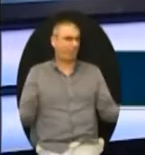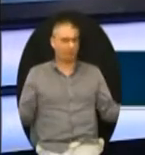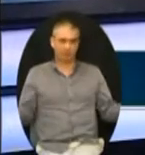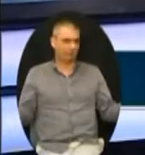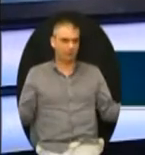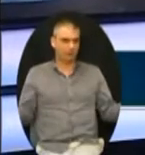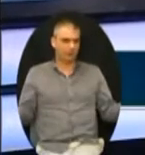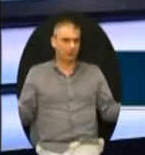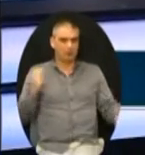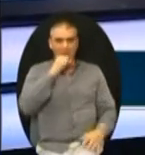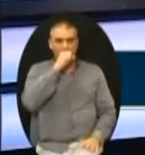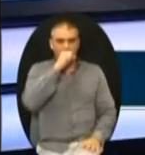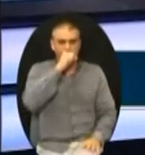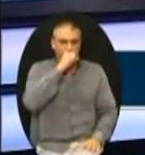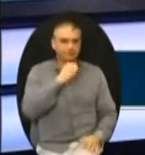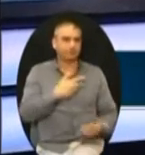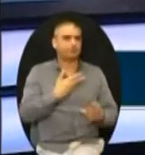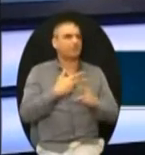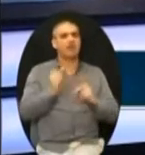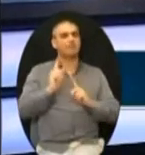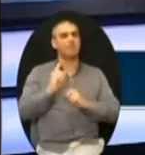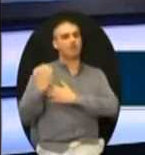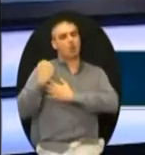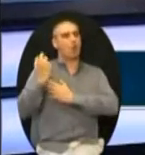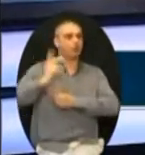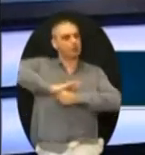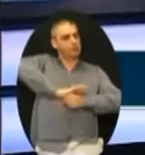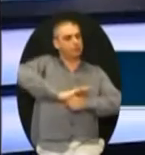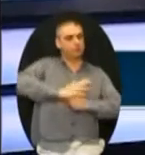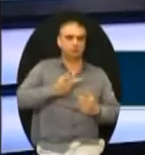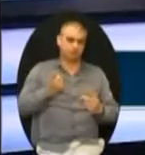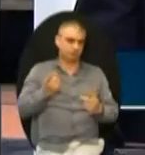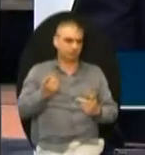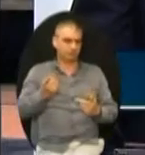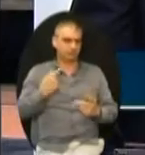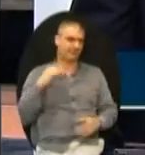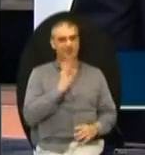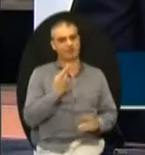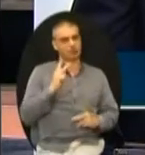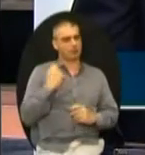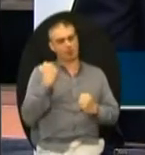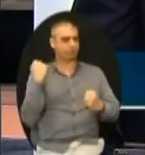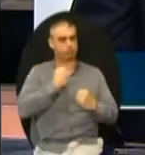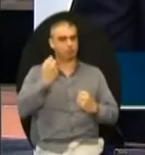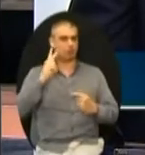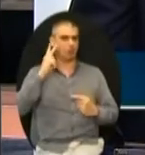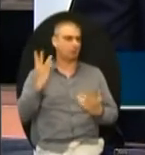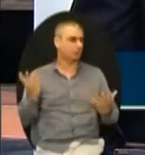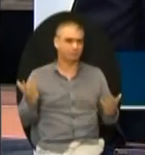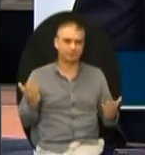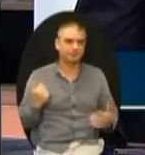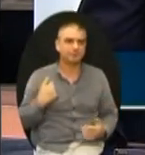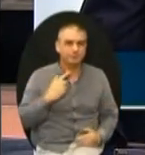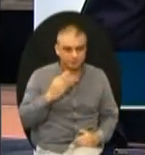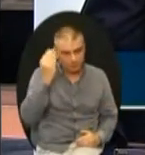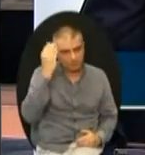רק מסע כוחני של מי יכניע את השני ויכניס לשני יותר בעוצמה, יותר מכות. אנחנו